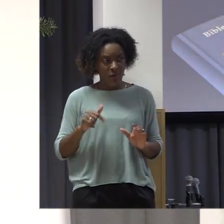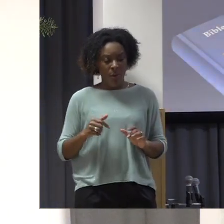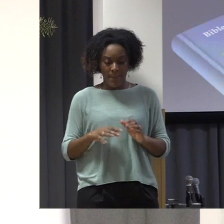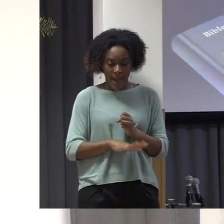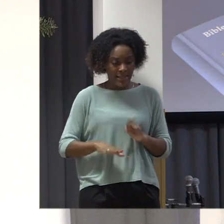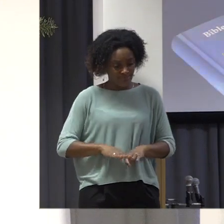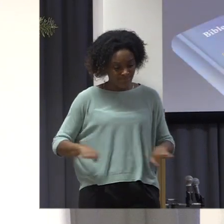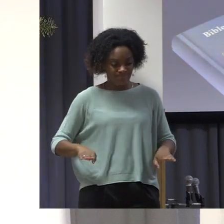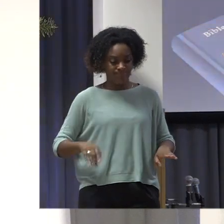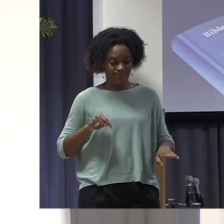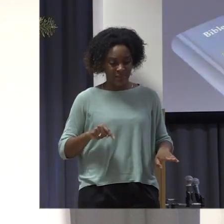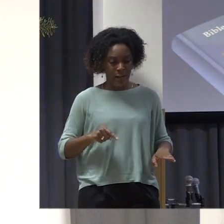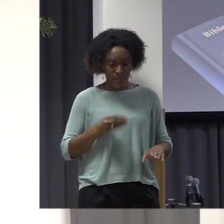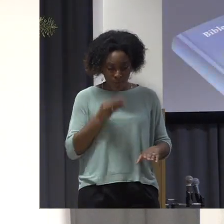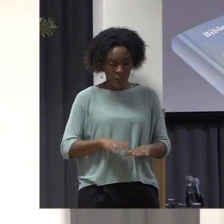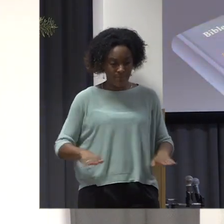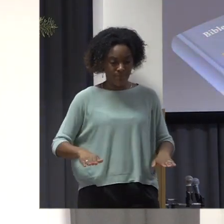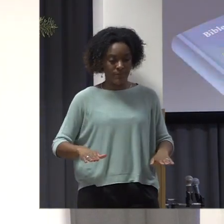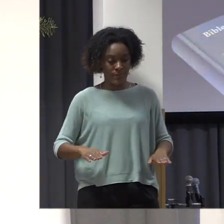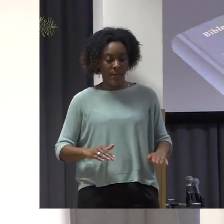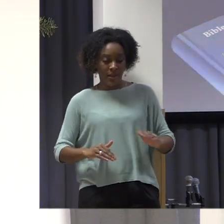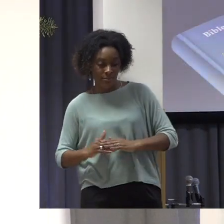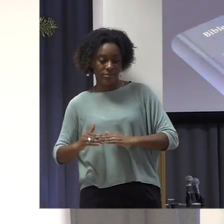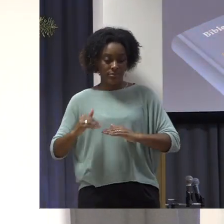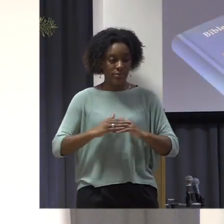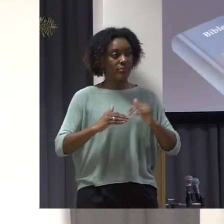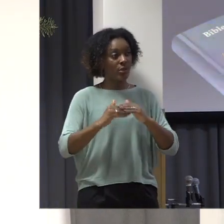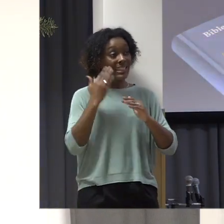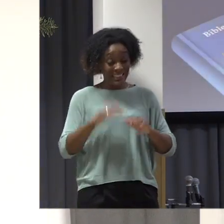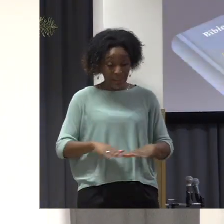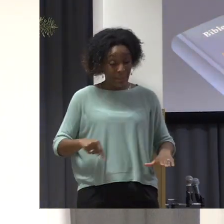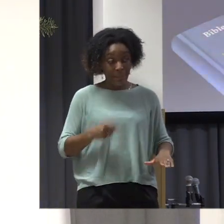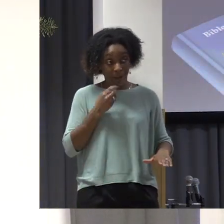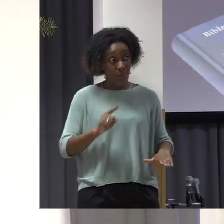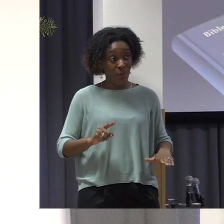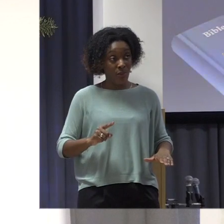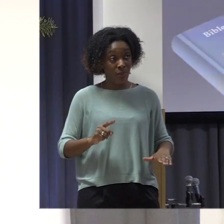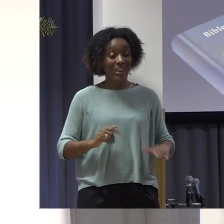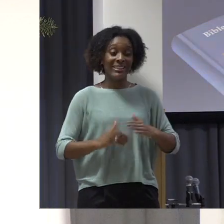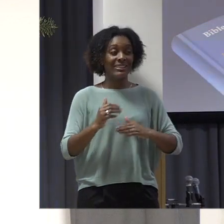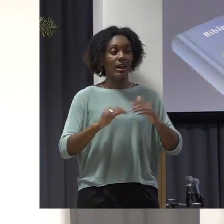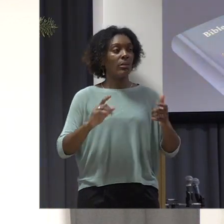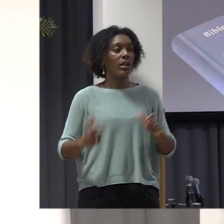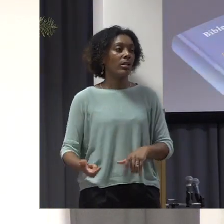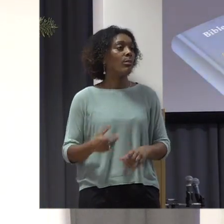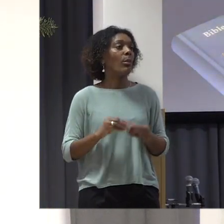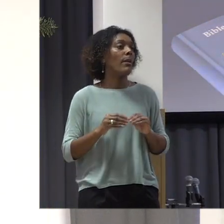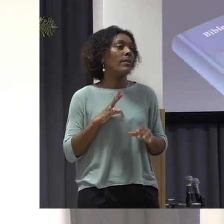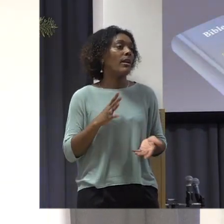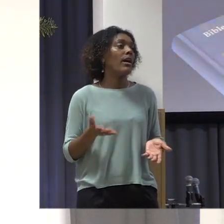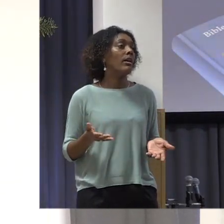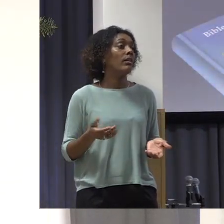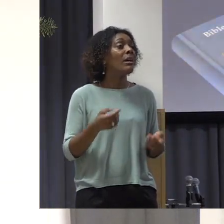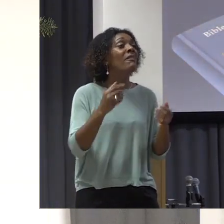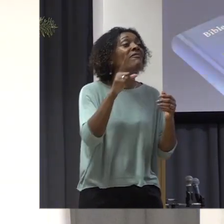pouvoir grandir. Si nous ne posons pas les fondements, il y aura forcément un problème. Nous pouvons venir